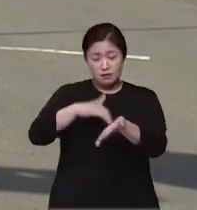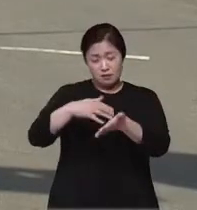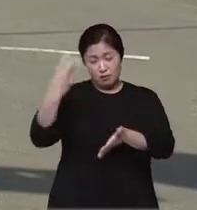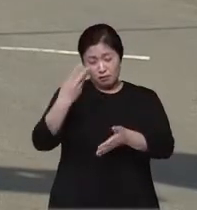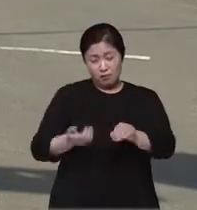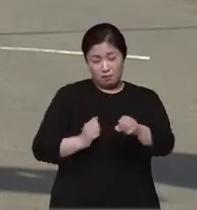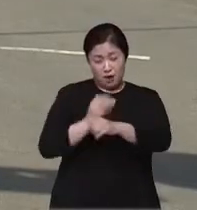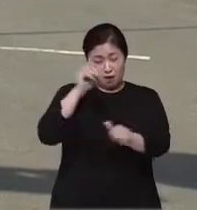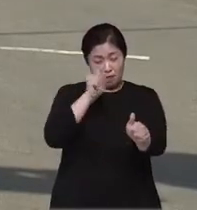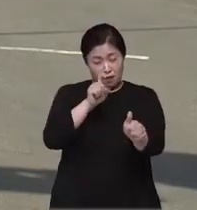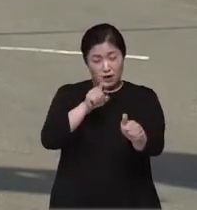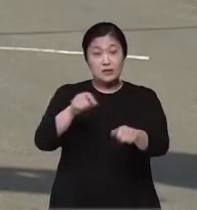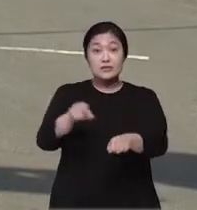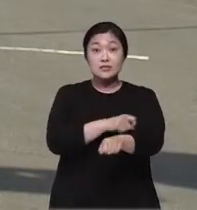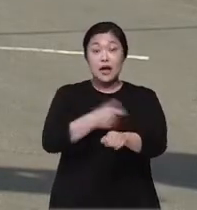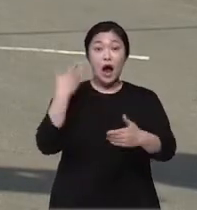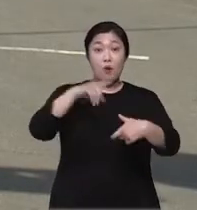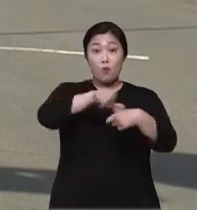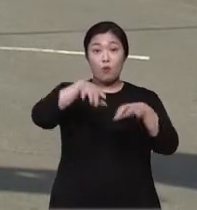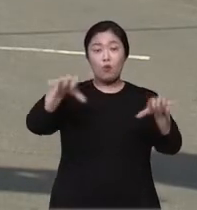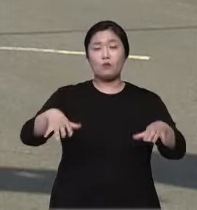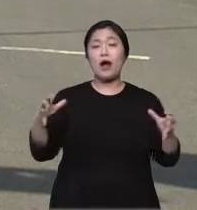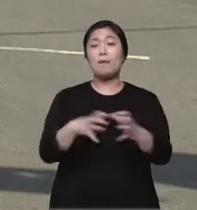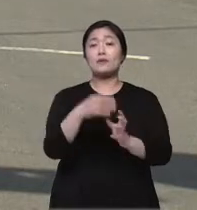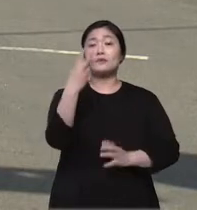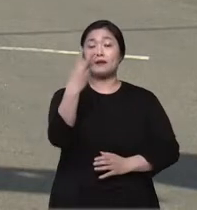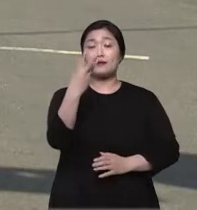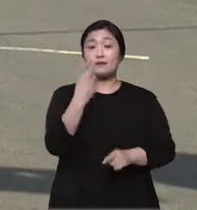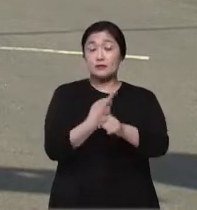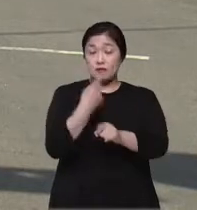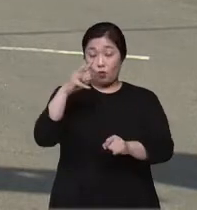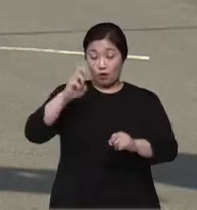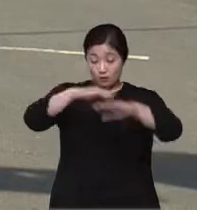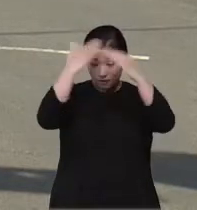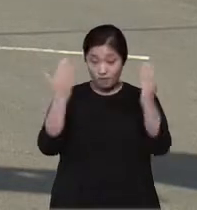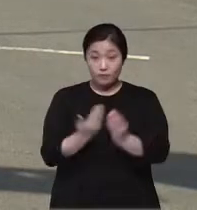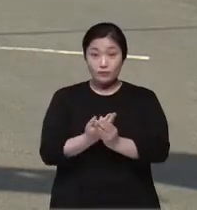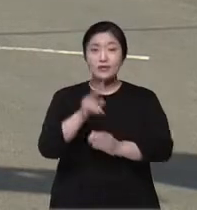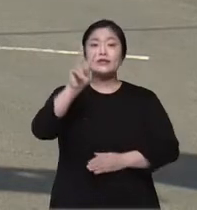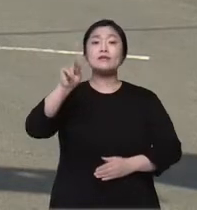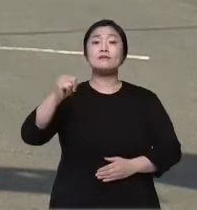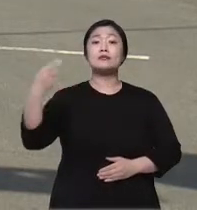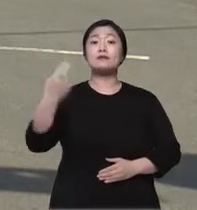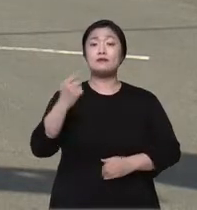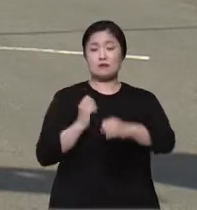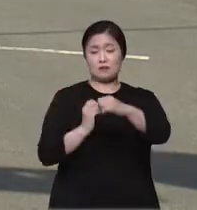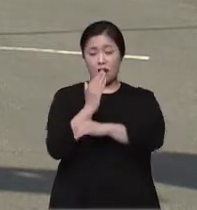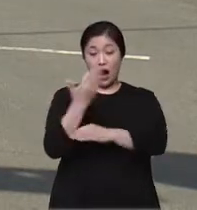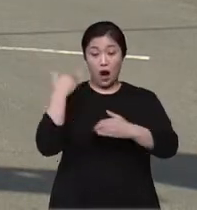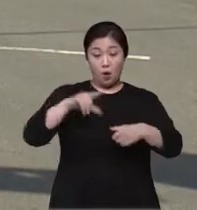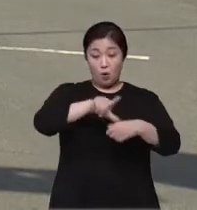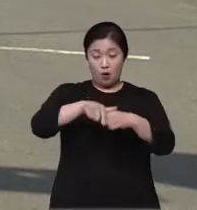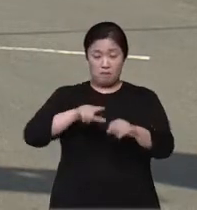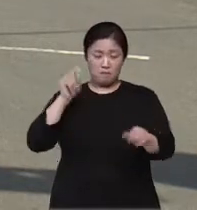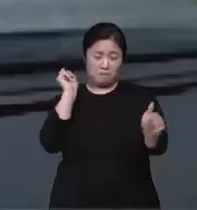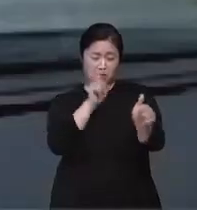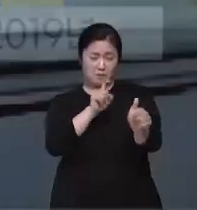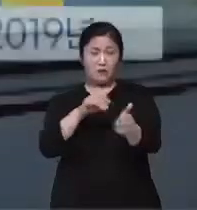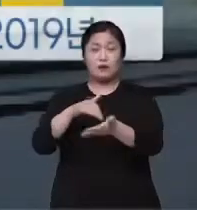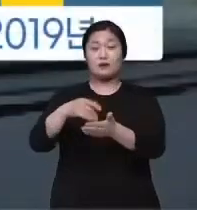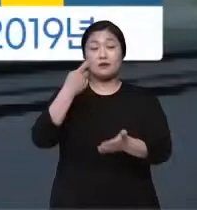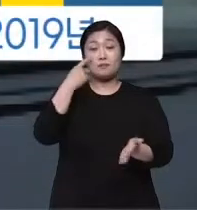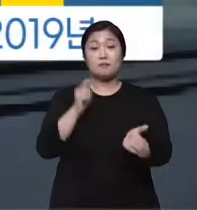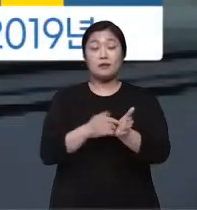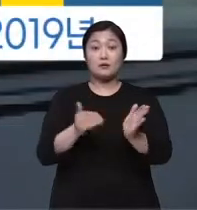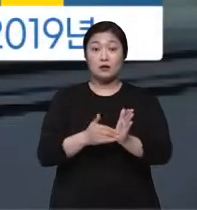없는 과속이 적발된 스쿨존 은 모두 3 곳인데요 지난해 광주 전체에서는 21,000 거니 넘는 스쿠 정과 소개 적발됐습니다